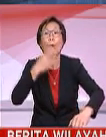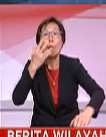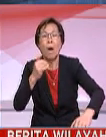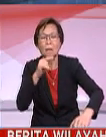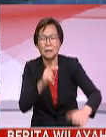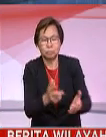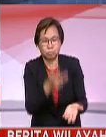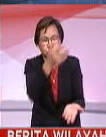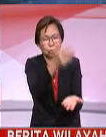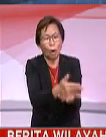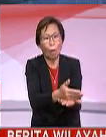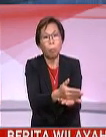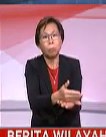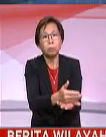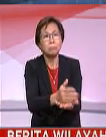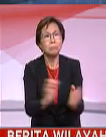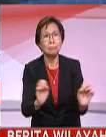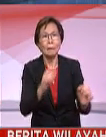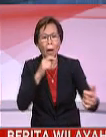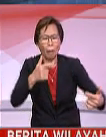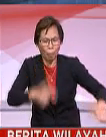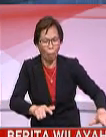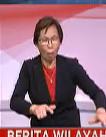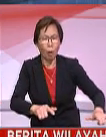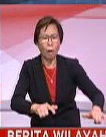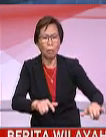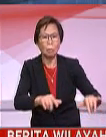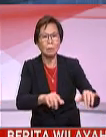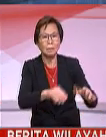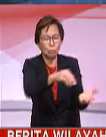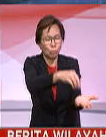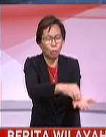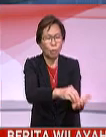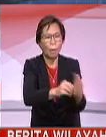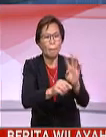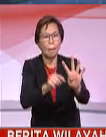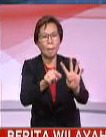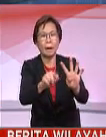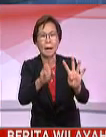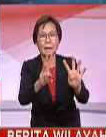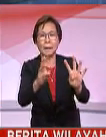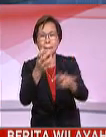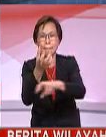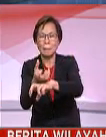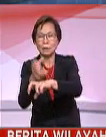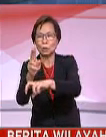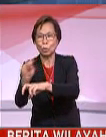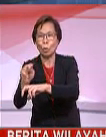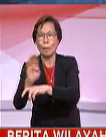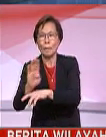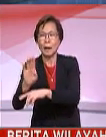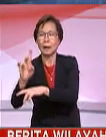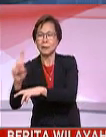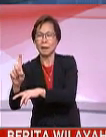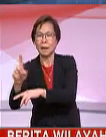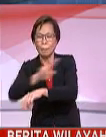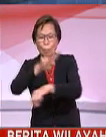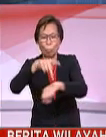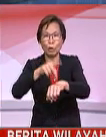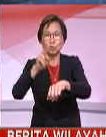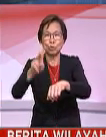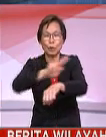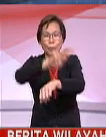didapati berlabuh tanpa kebenaran di kedudukan kira-kira 4.6 batu nautika barat daya Pulau Dua,